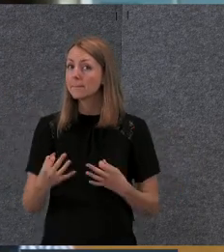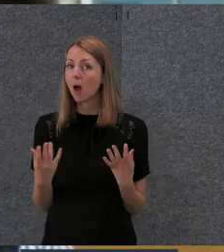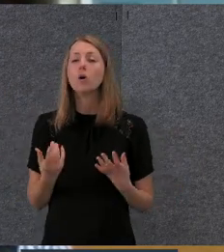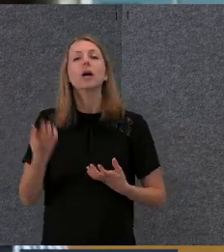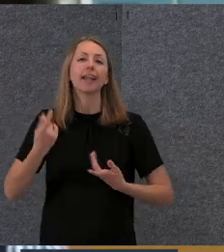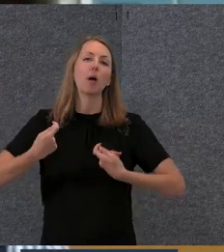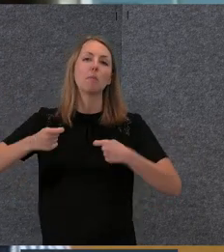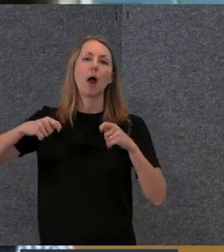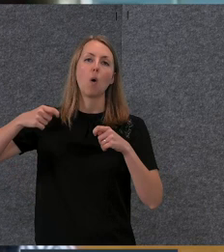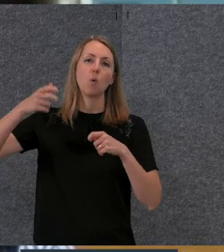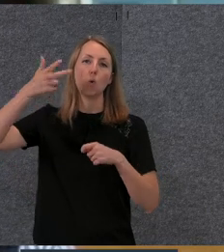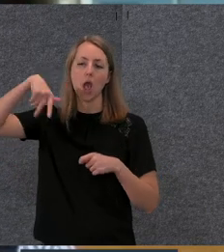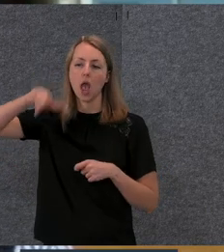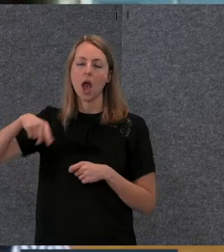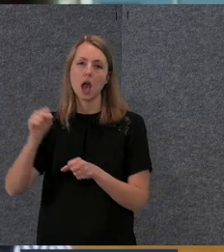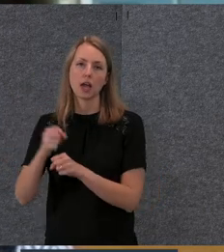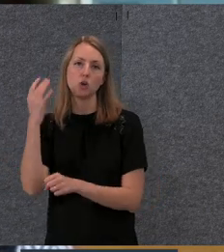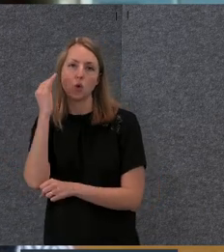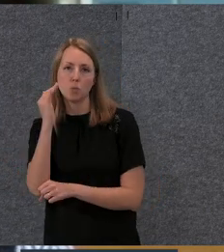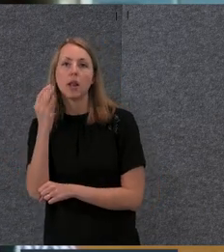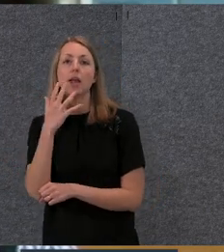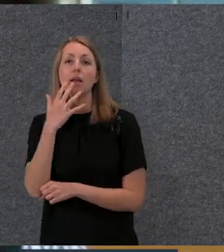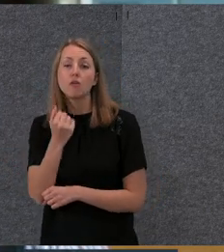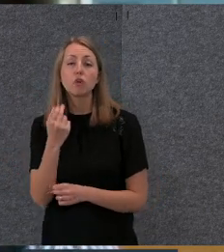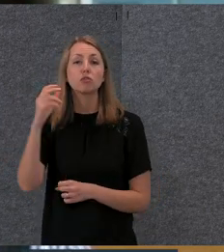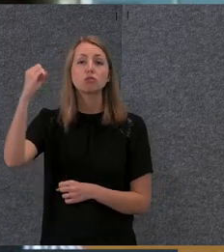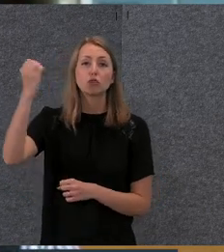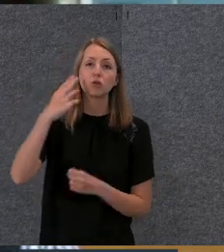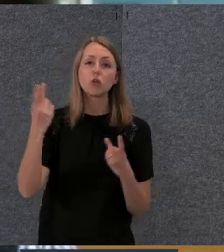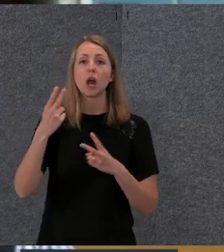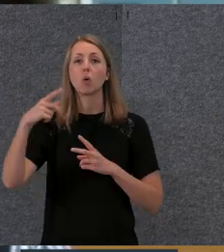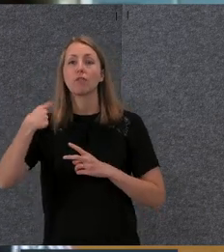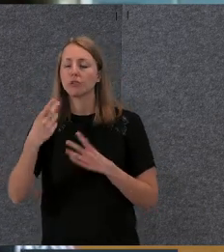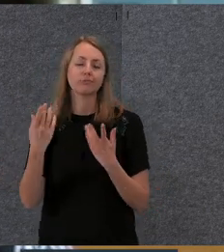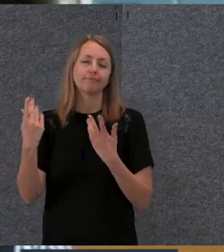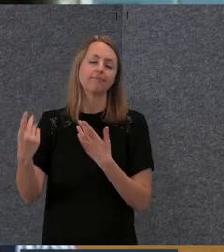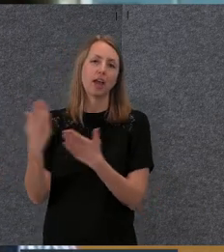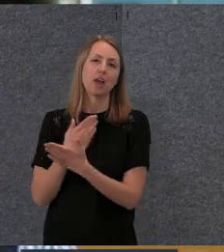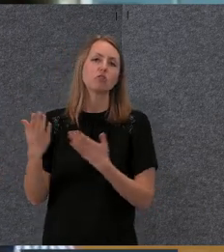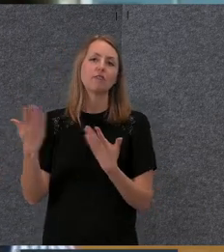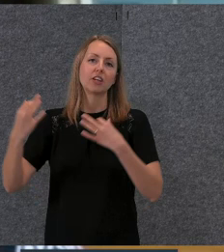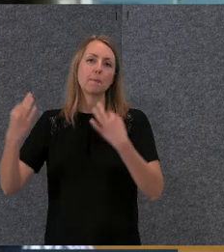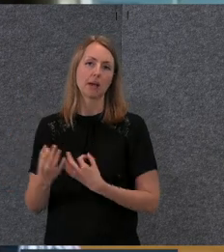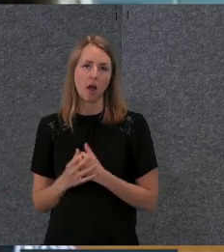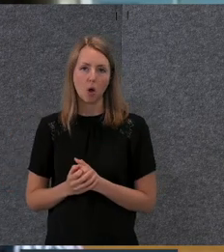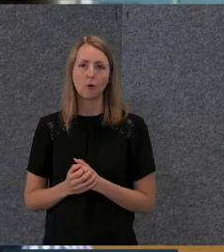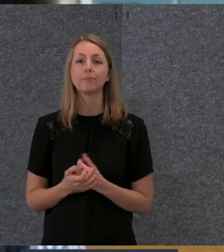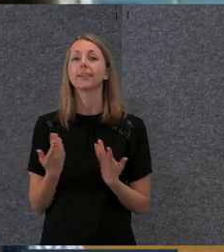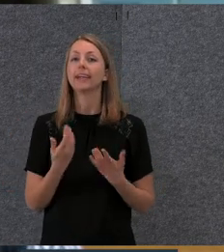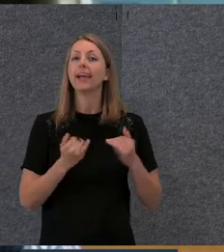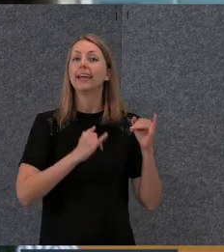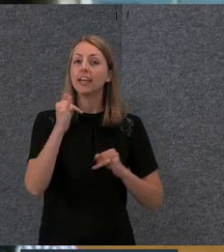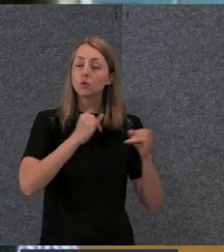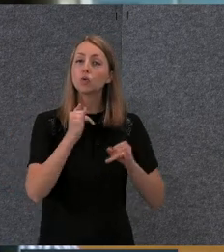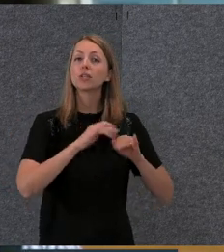kann, ob er thermische Solaranlagen oder Photovoltaik einbauen will. Das hängt je nachdem davon ab, was in dem Haus mehr oder weniger gebraucht wird. Industriegebäude und Schulen werden mehr